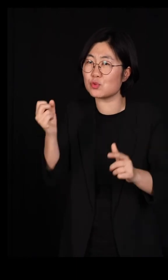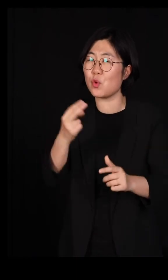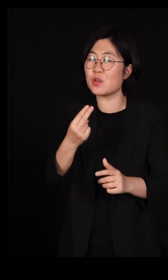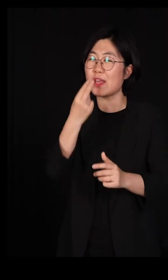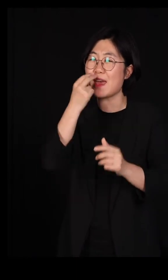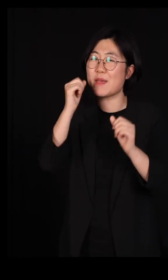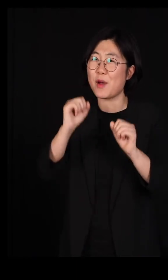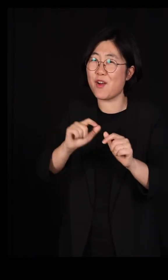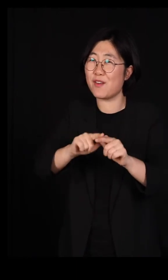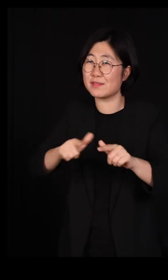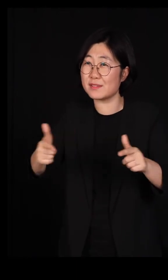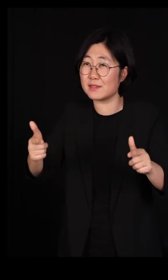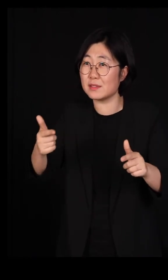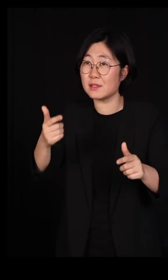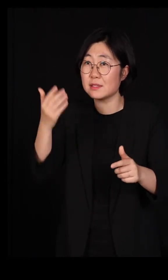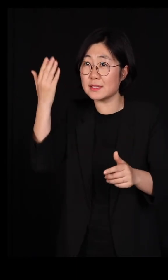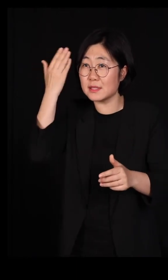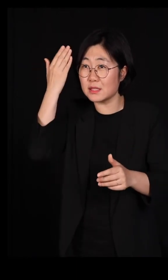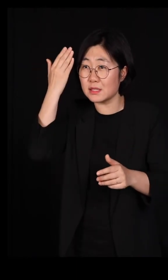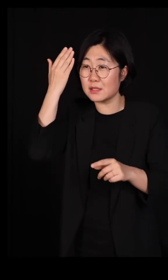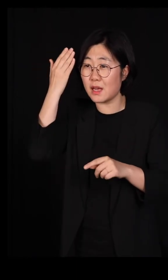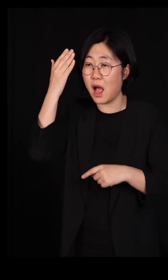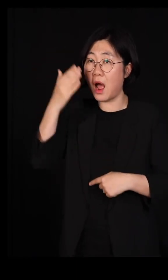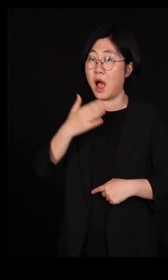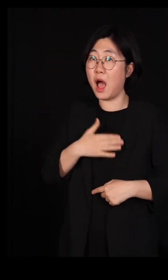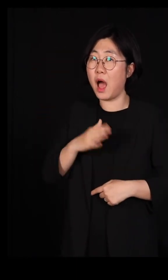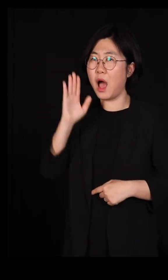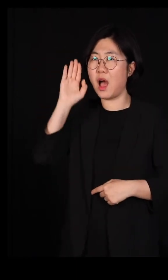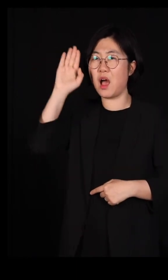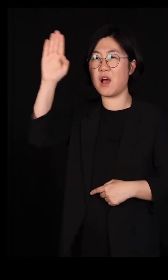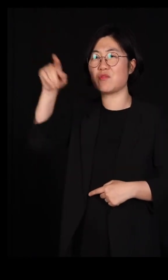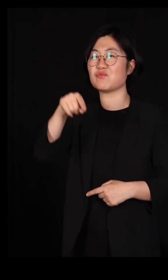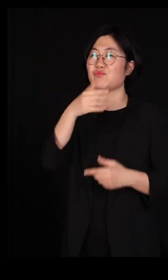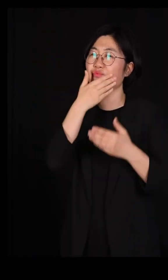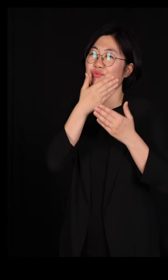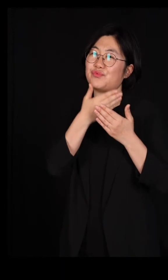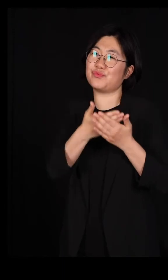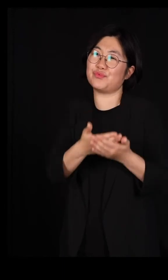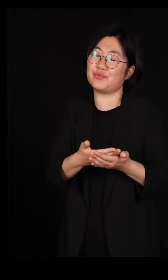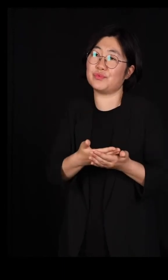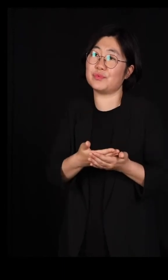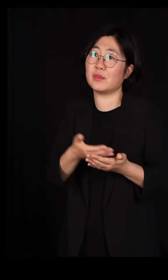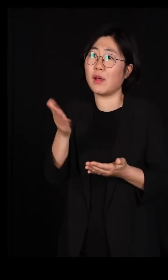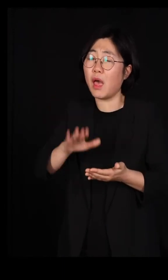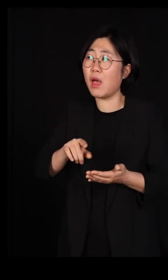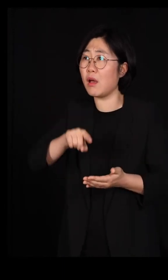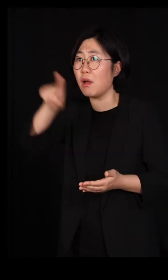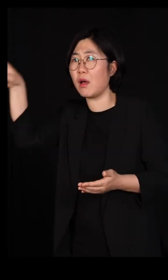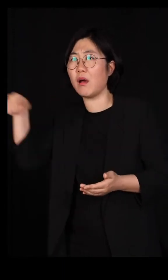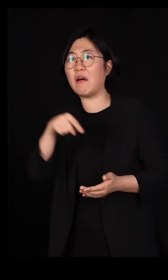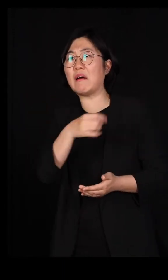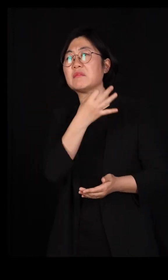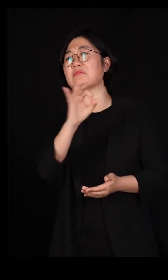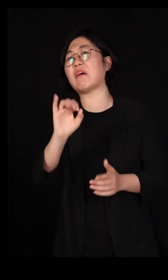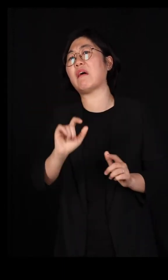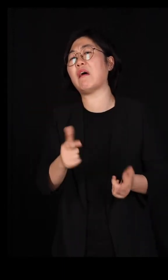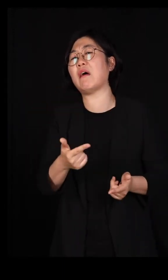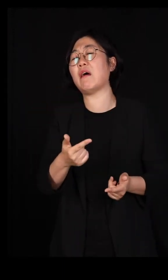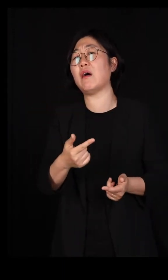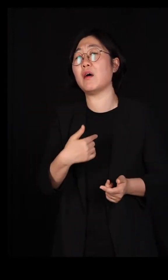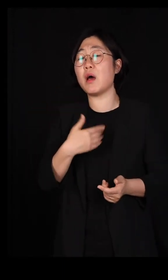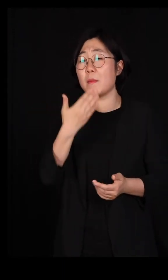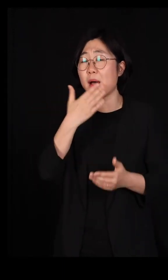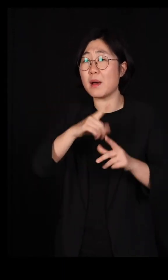생명과 생태에 대한 지식들이 앞으로 점점 중요해질 것이라고. 실제로 우리가 그 가치를 인정하고 있지 않지만